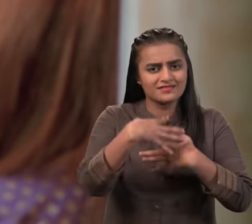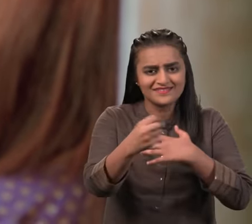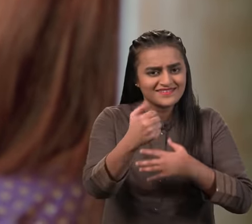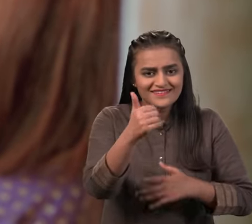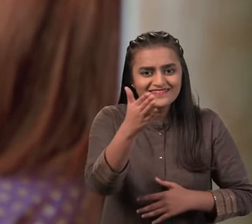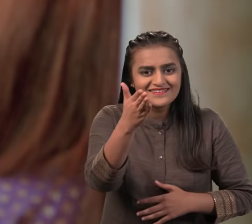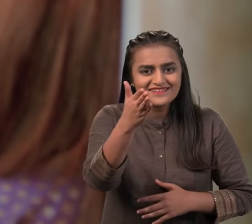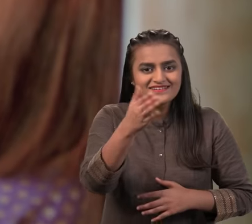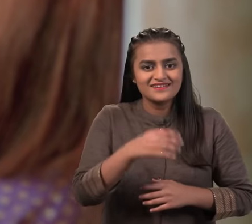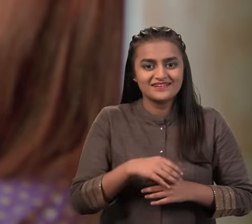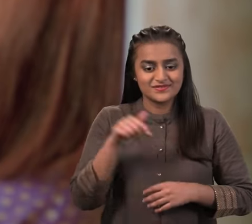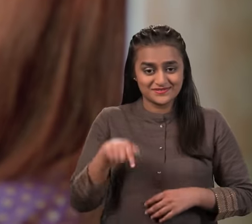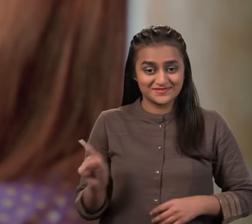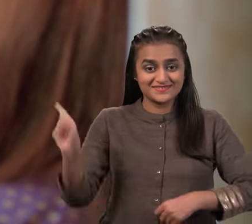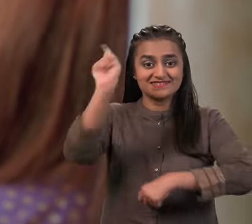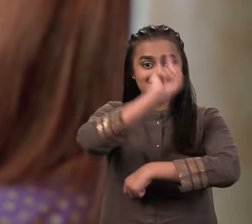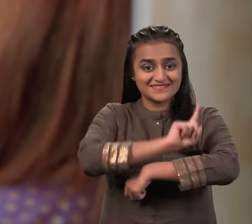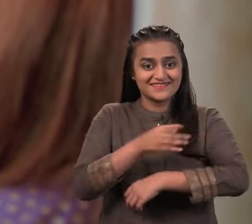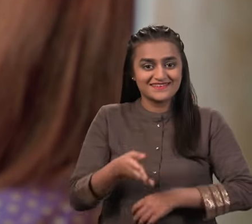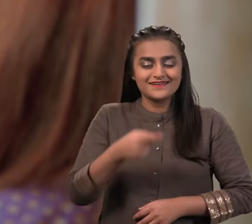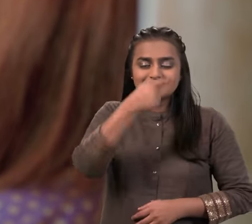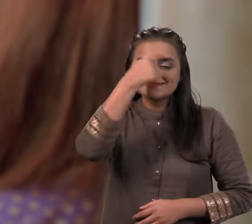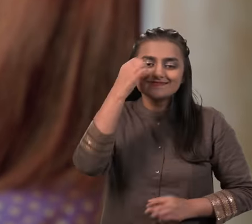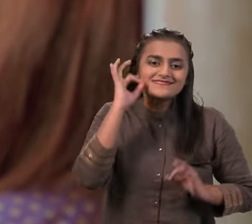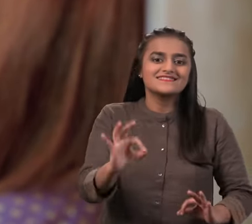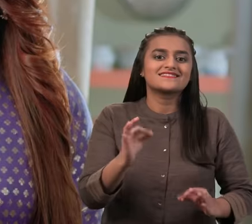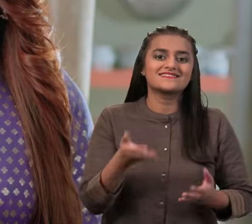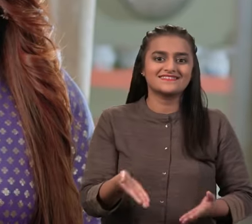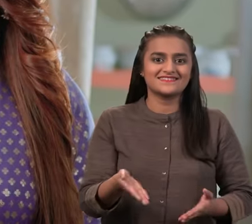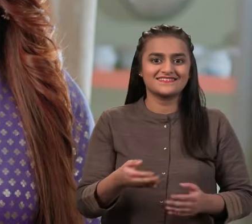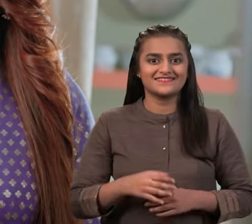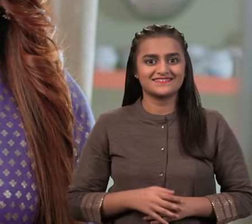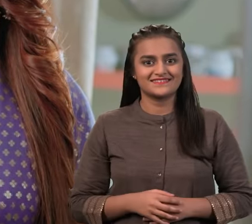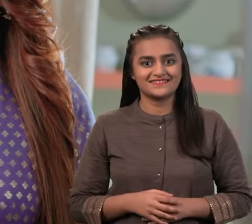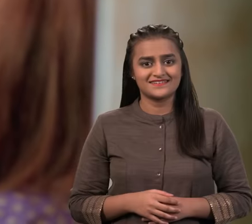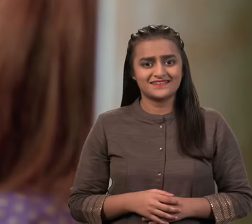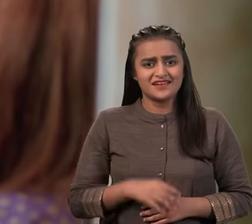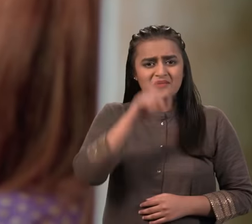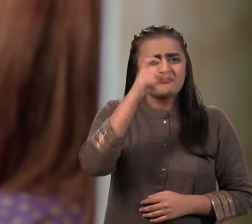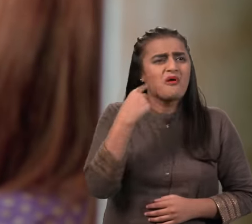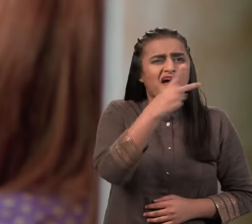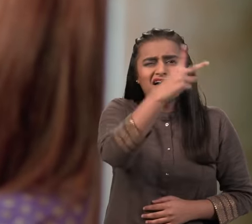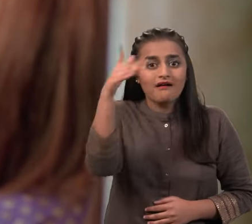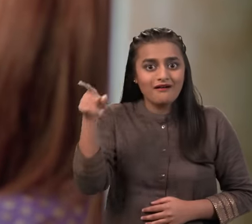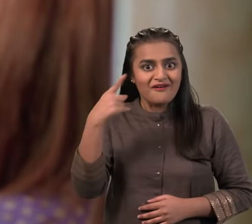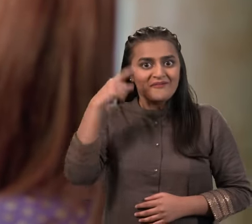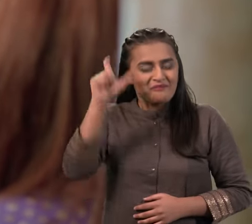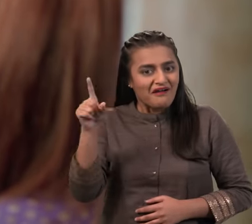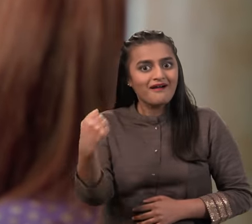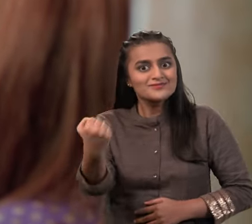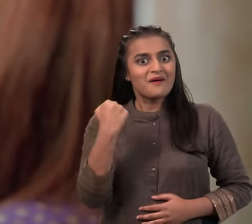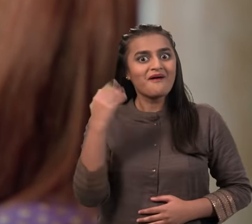तुझे नहीं लगता आज का दिन बड़ा शुभ है? किसी ने तो हिम्मत